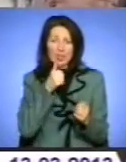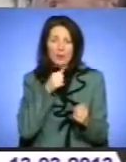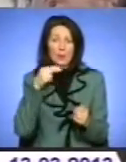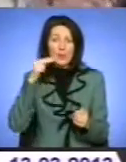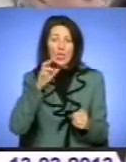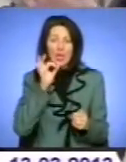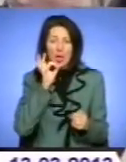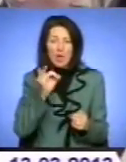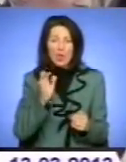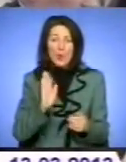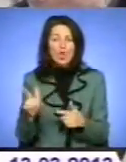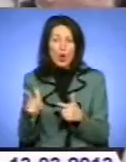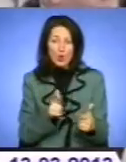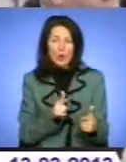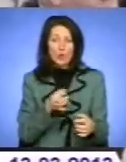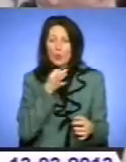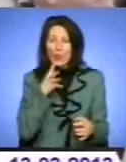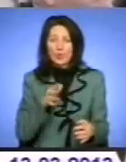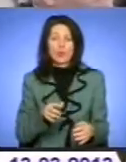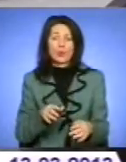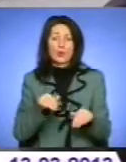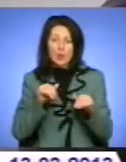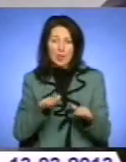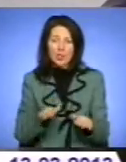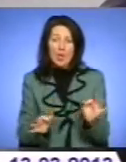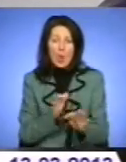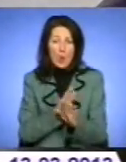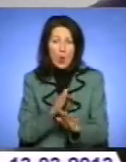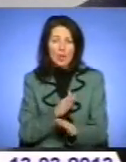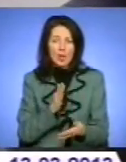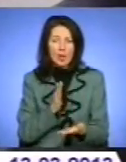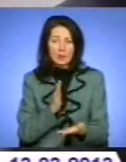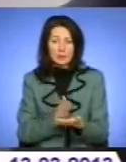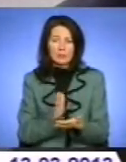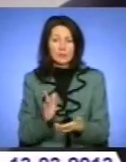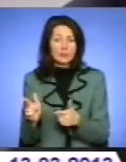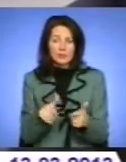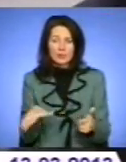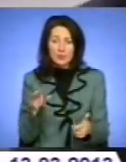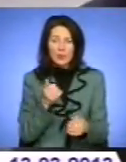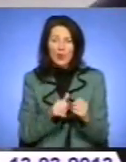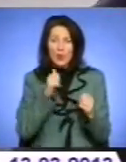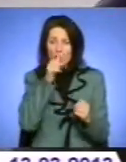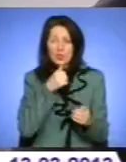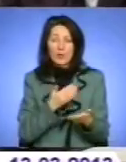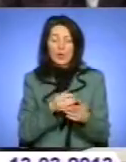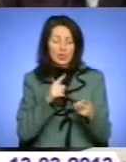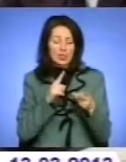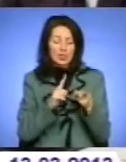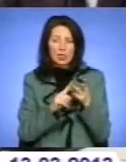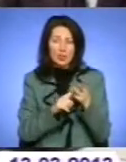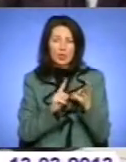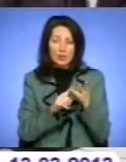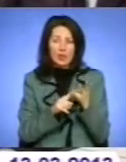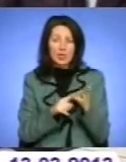до будь-якого розвитку погодних подій мають бути усі, адже щороку стихія полонить майже чверть території України. Уже традиційно у зоні ризику